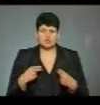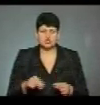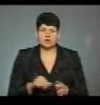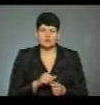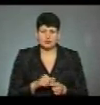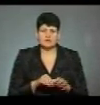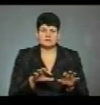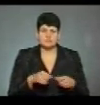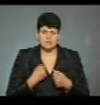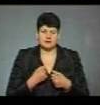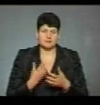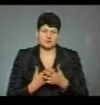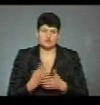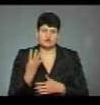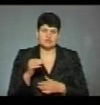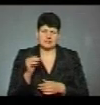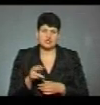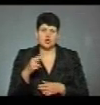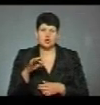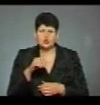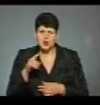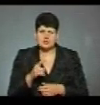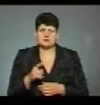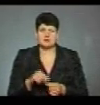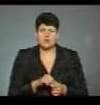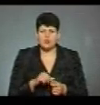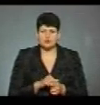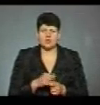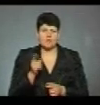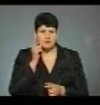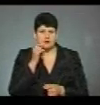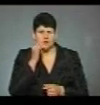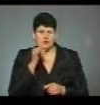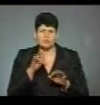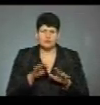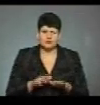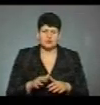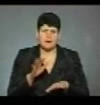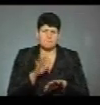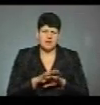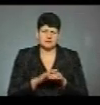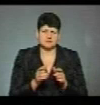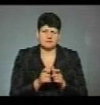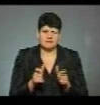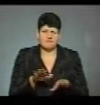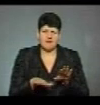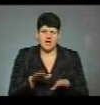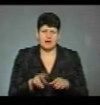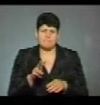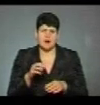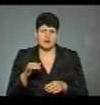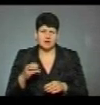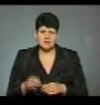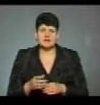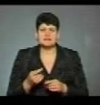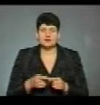Поліцейські конфіскували майже 4 тисячі доз наркотиків, а також мобільні телефони, комп'ютерну техніку, банківські картки, ваги, магніти. За словами